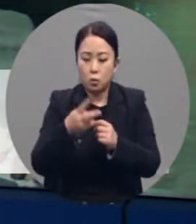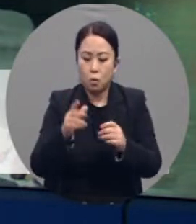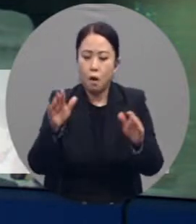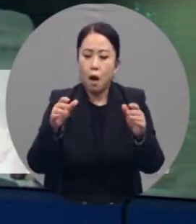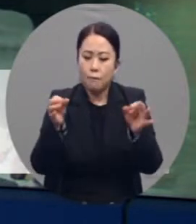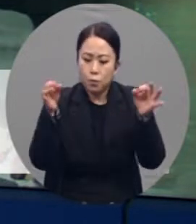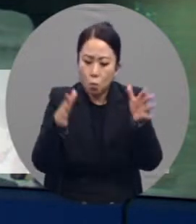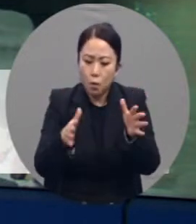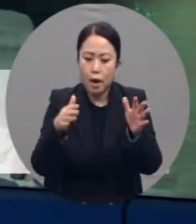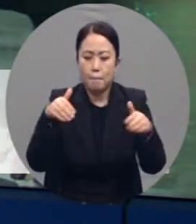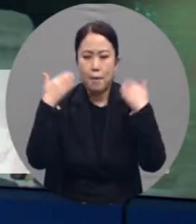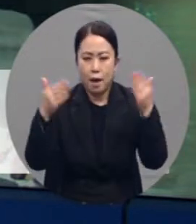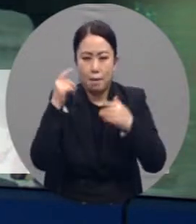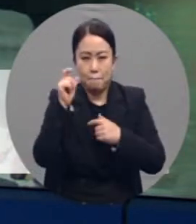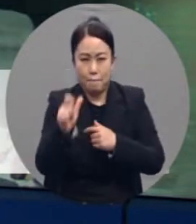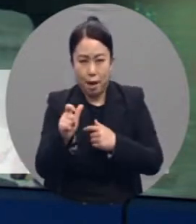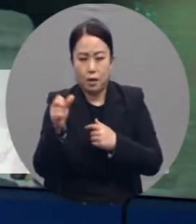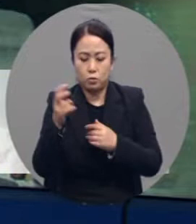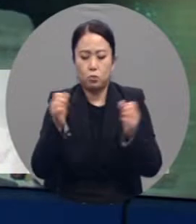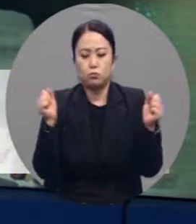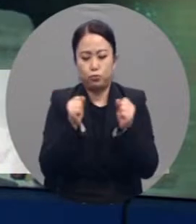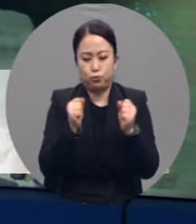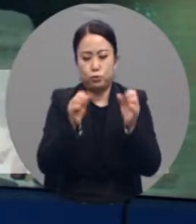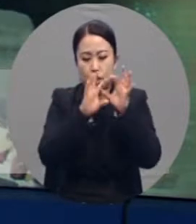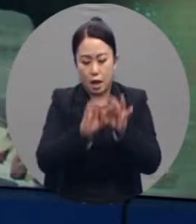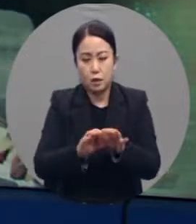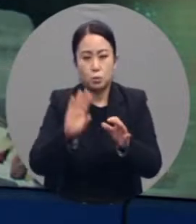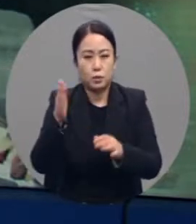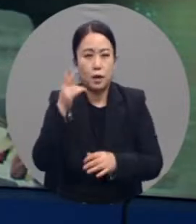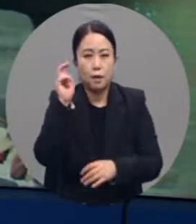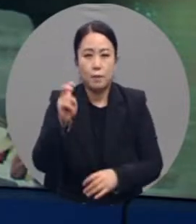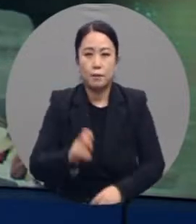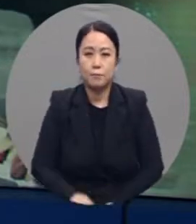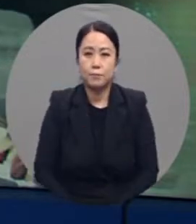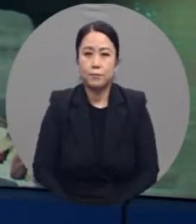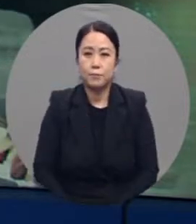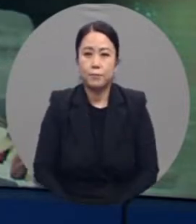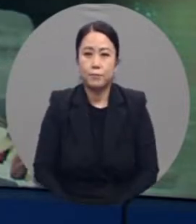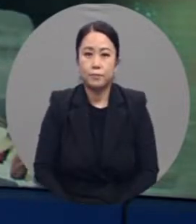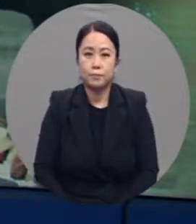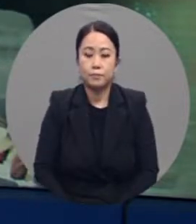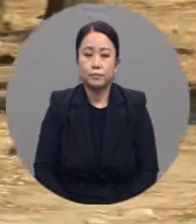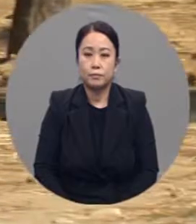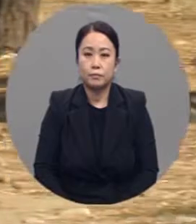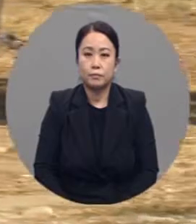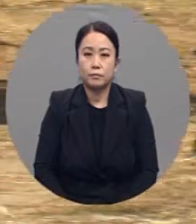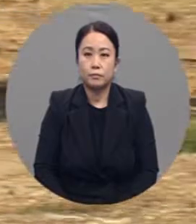세게 부는 가운데 추위가 이어질 것으로 전망됩니다 현지호 기자입니다